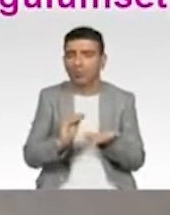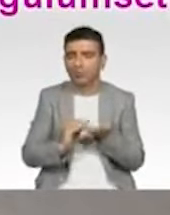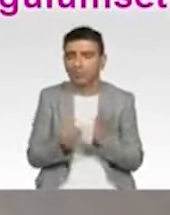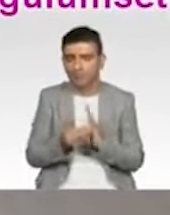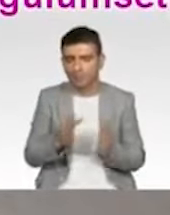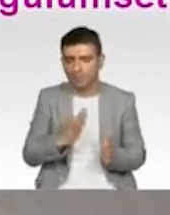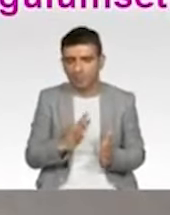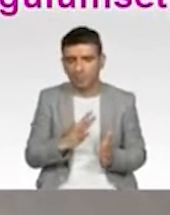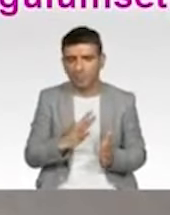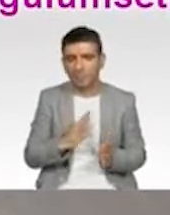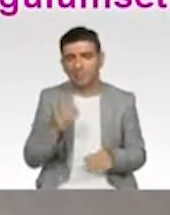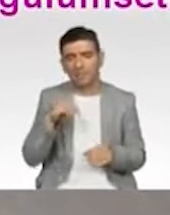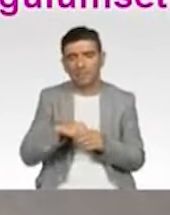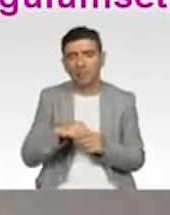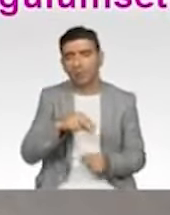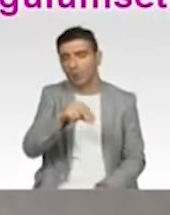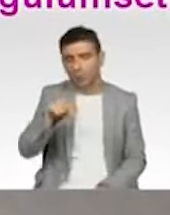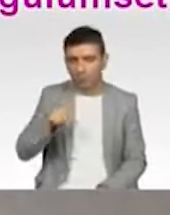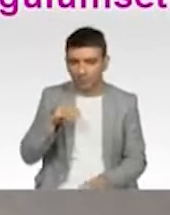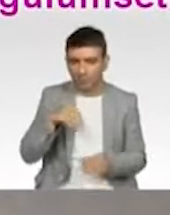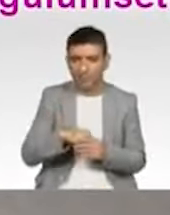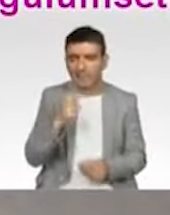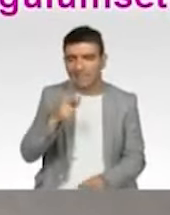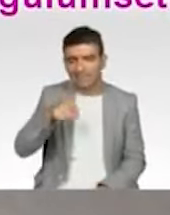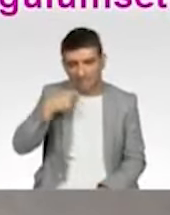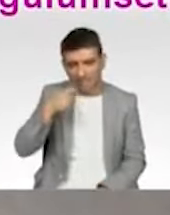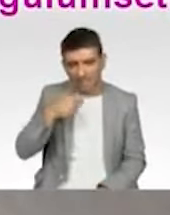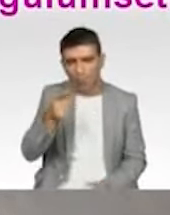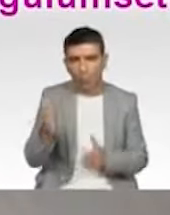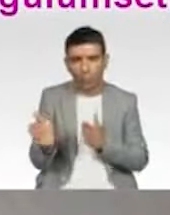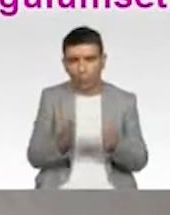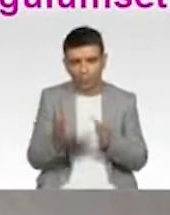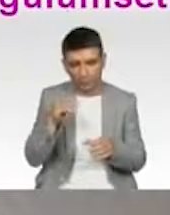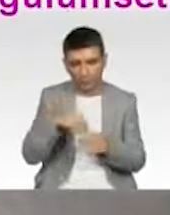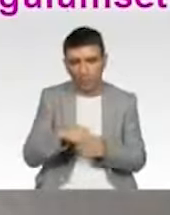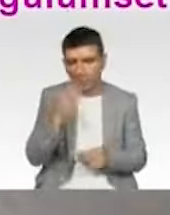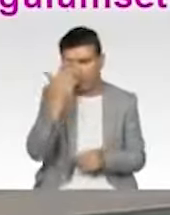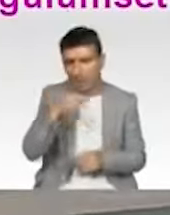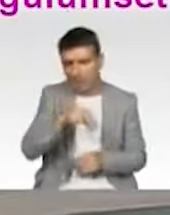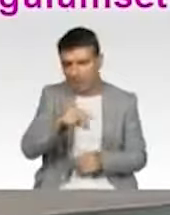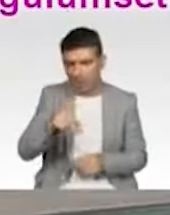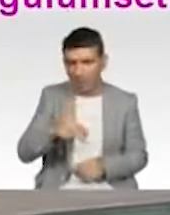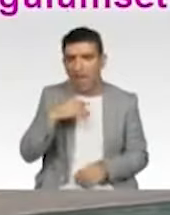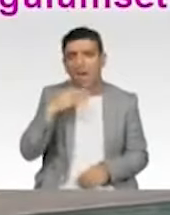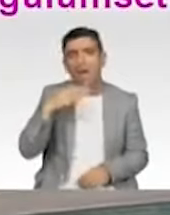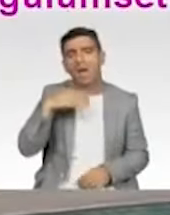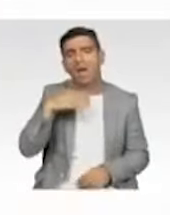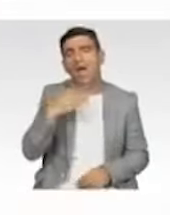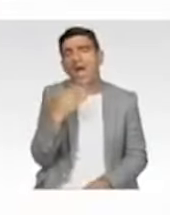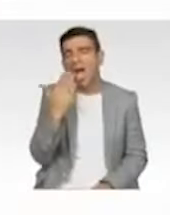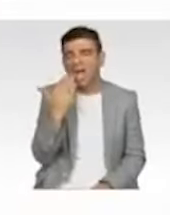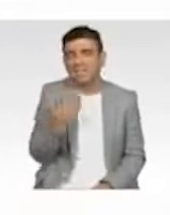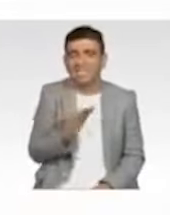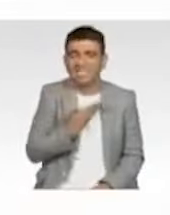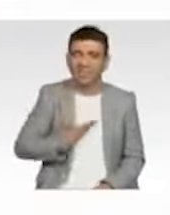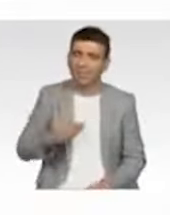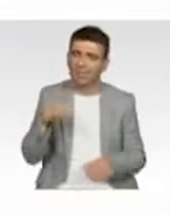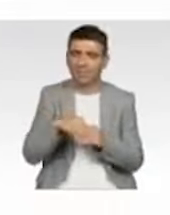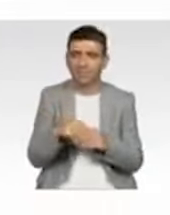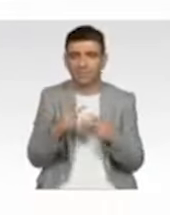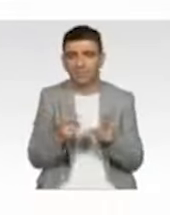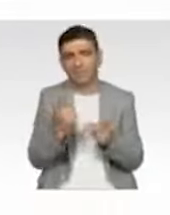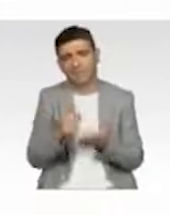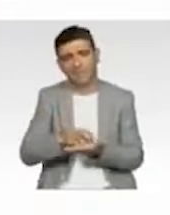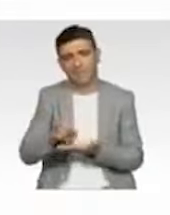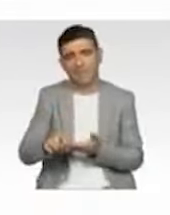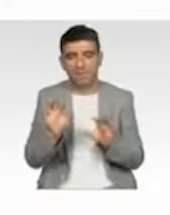soğanım var. İçerisine tuz katacağım. 2 yemek kaşığı kadar un katacağım. Karabiber, pul biber acı severlere göre lezzetlendireceğim. Bir taraftan